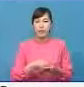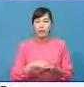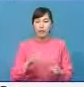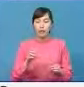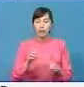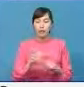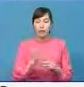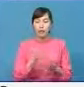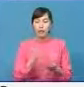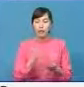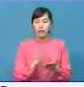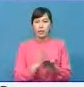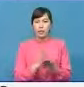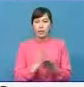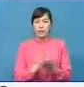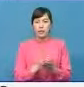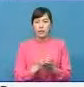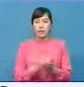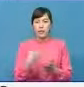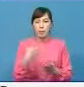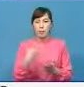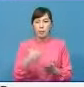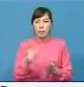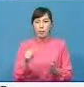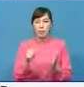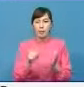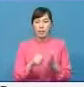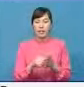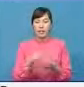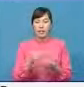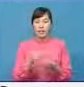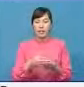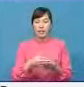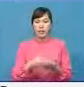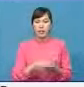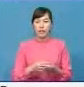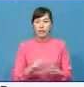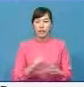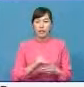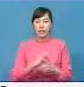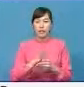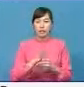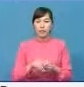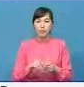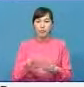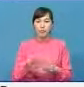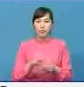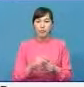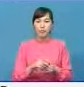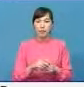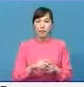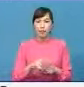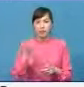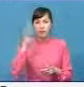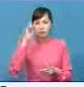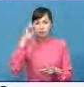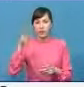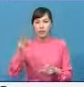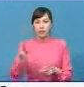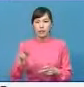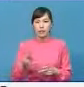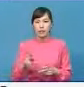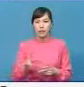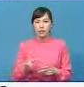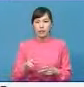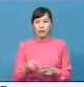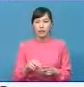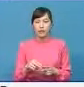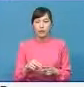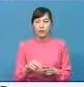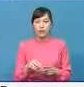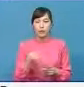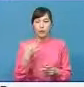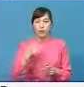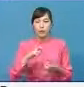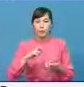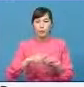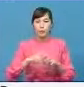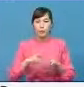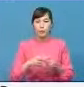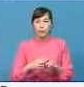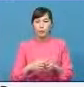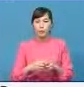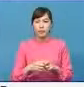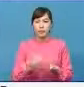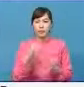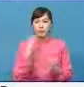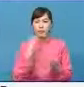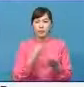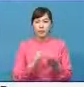берсе, негізгі 5-6 мағынаны қамтыған сөздер, оның қай мағынасын Аллах тағала меңзегенін білмегендіктен біз кірмейміз кейбір мәселелерді. А олар жоқ, мына